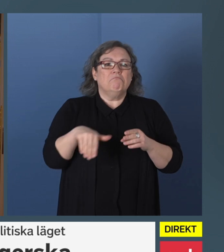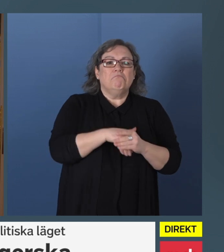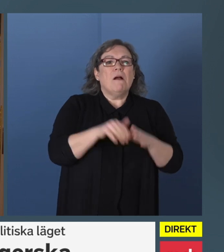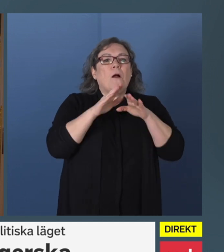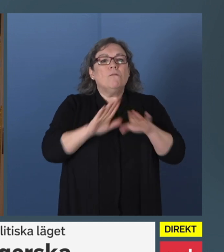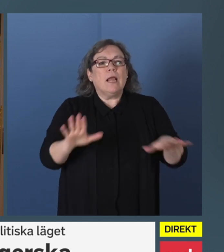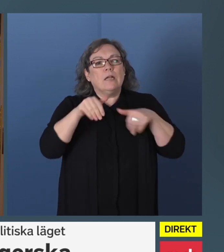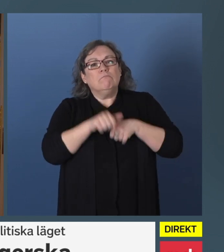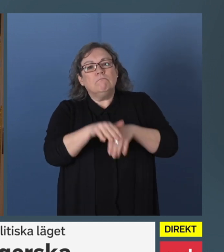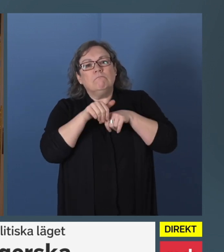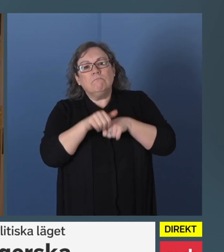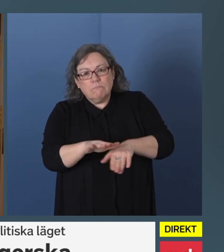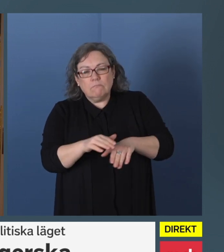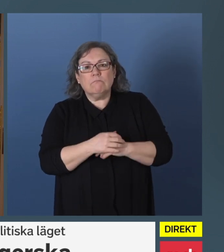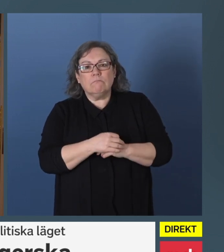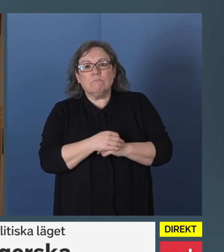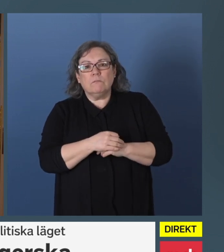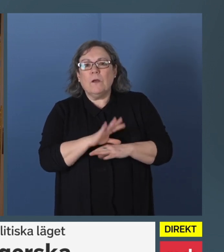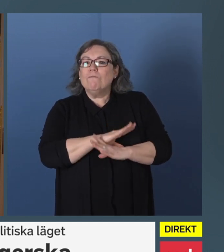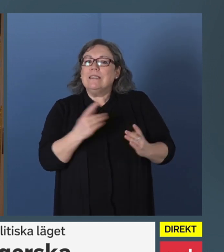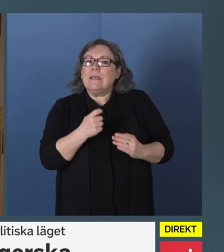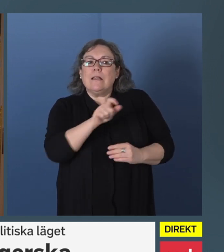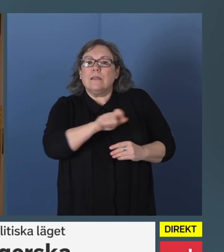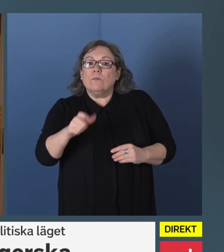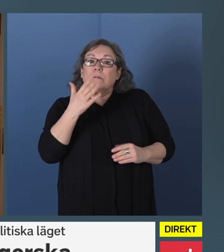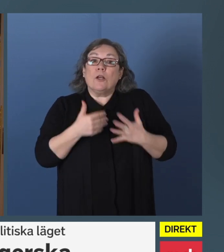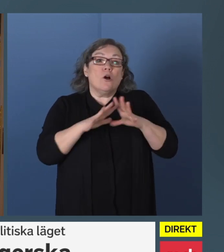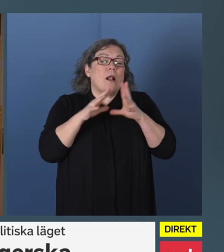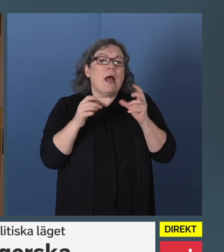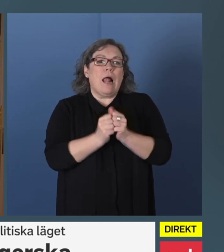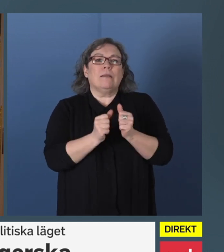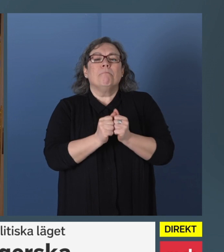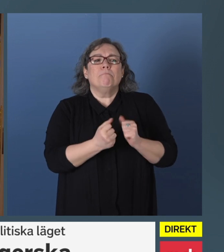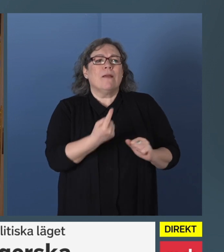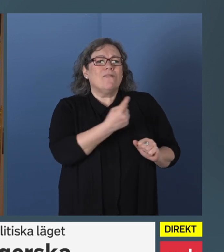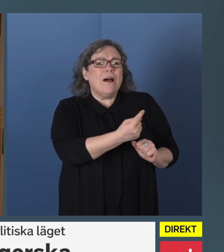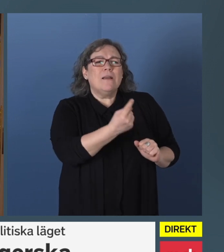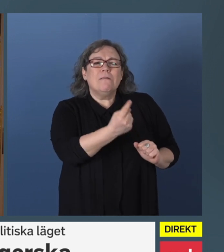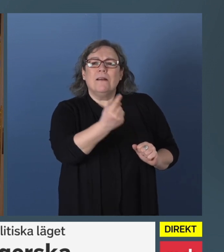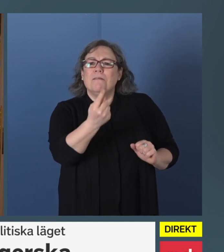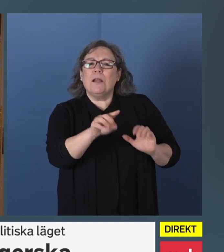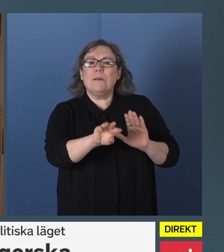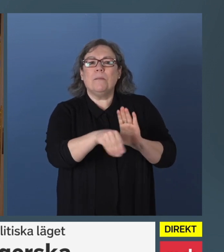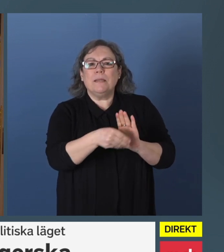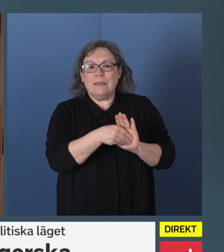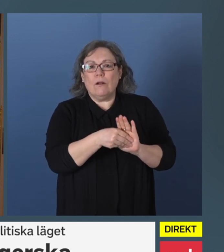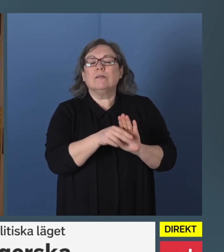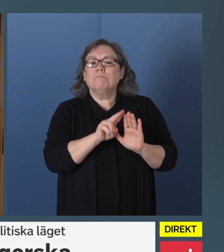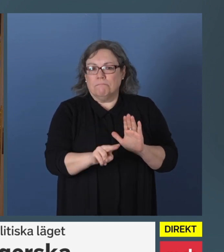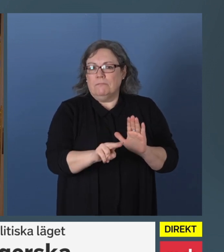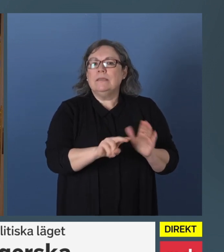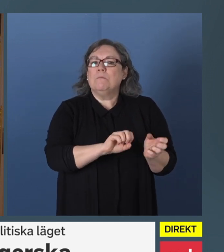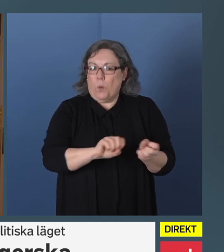manifestation. Ingen av oss kan göra allt, men varje enskilt bidrag gör skillnad.